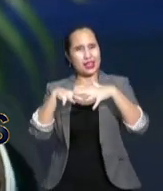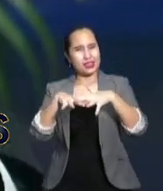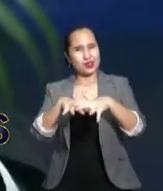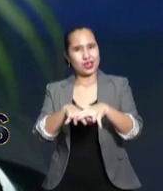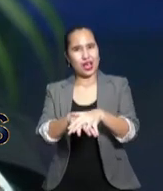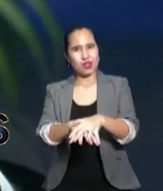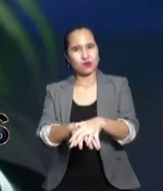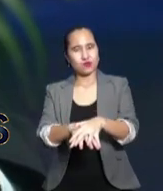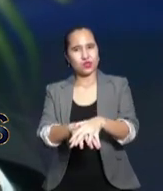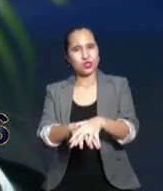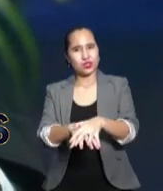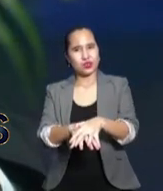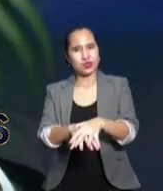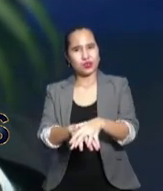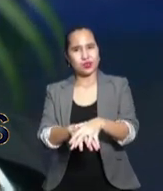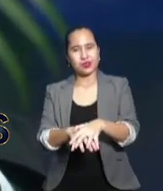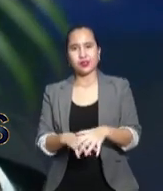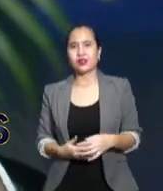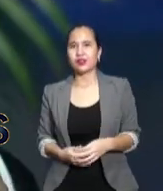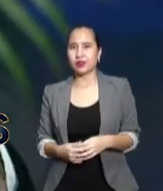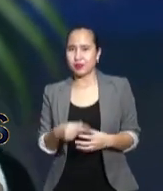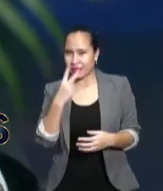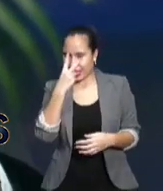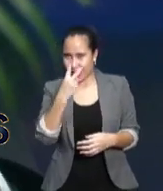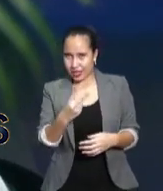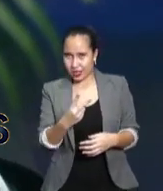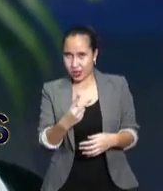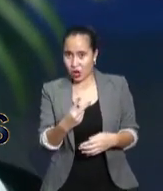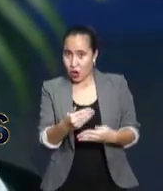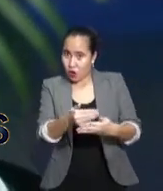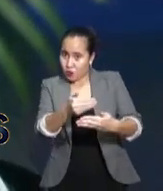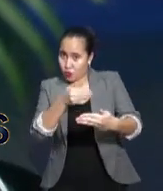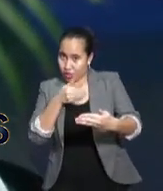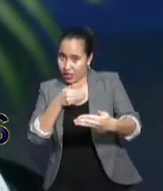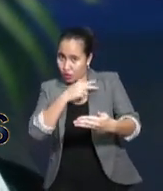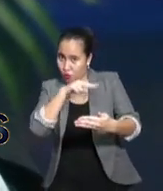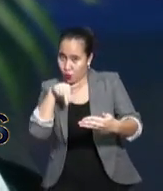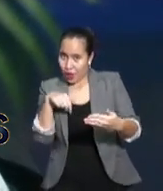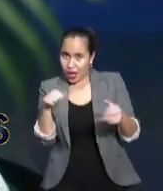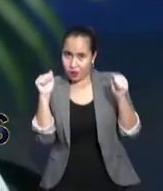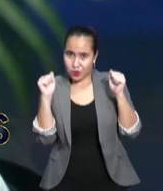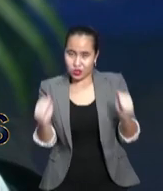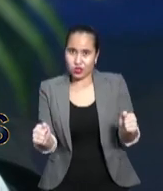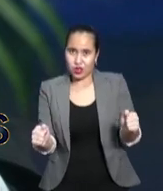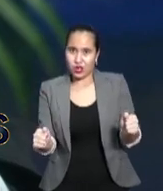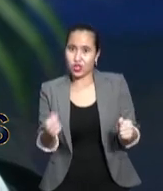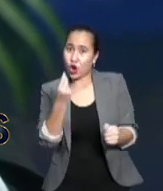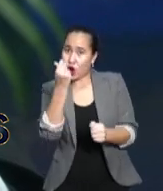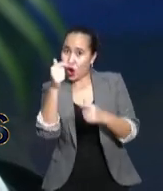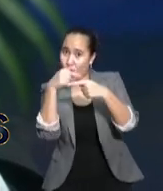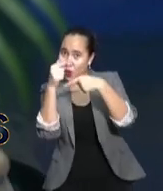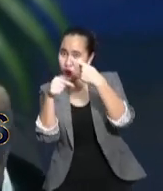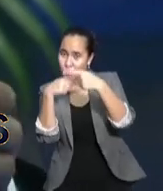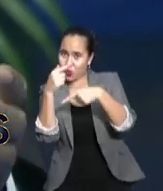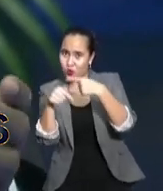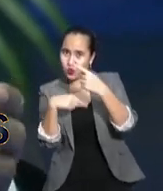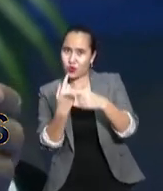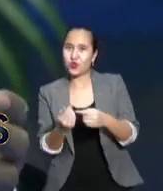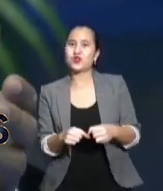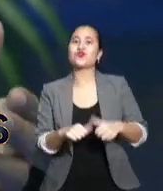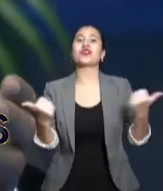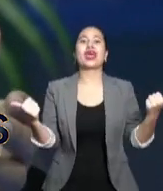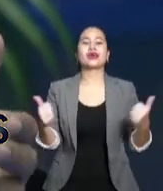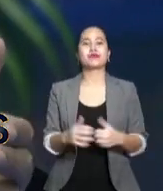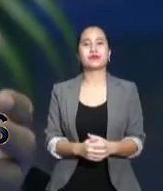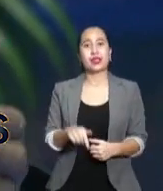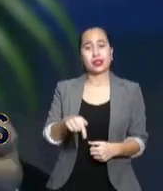beoordeeld hebben voordat we het besluit namen om die koers vrij te laten. En vrij laten